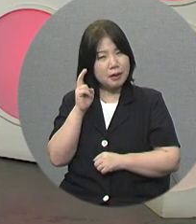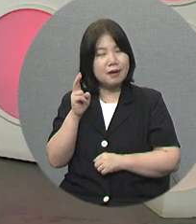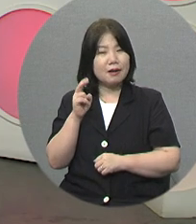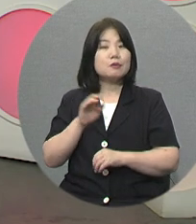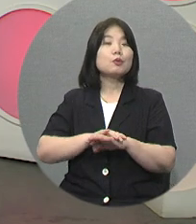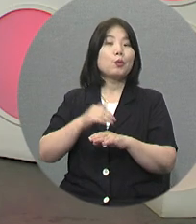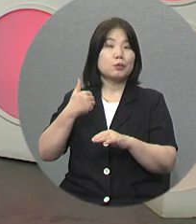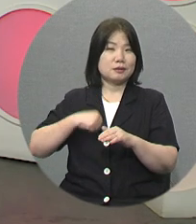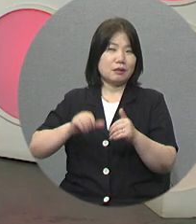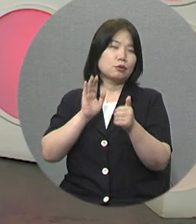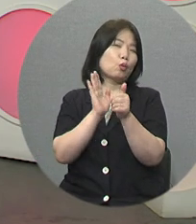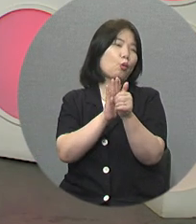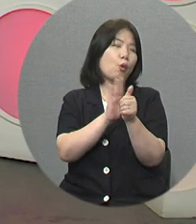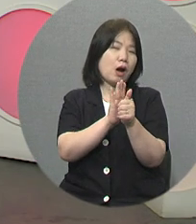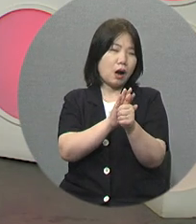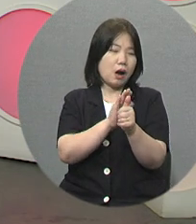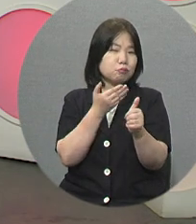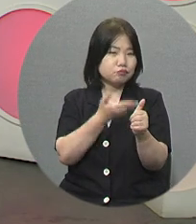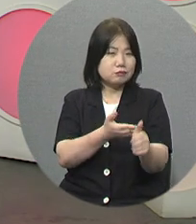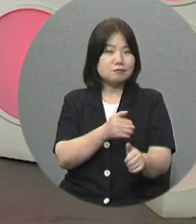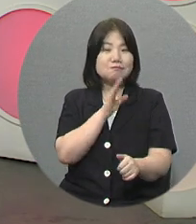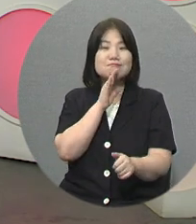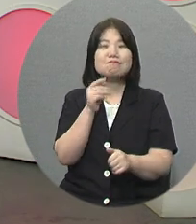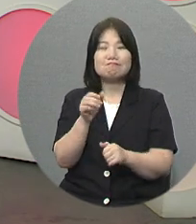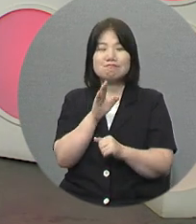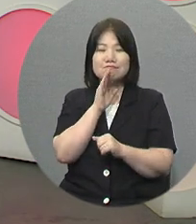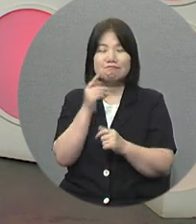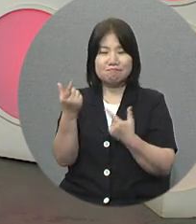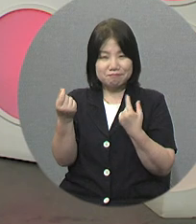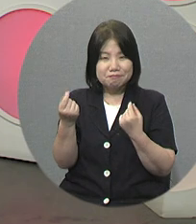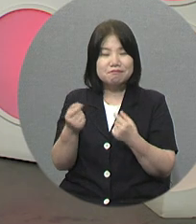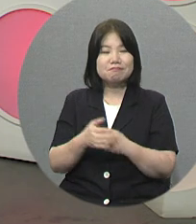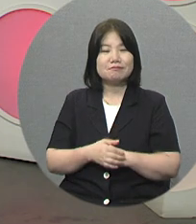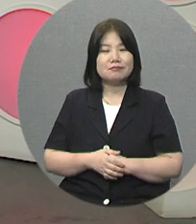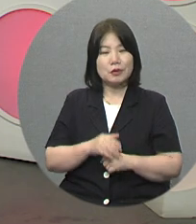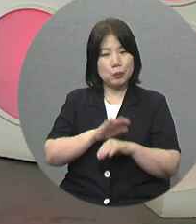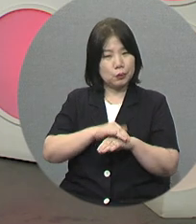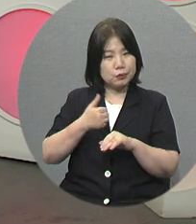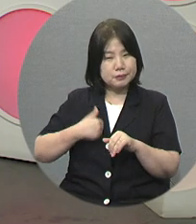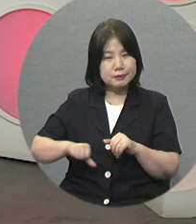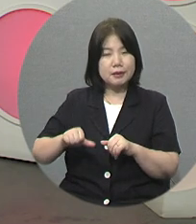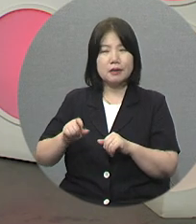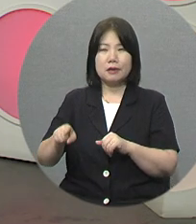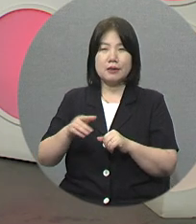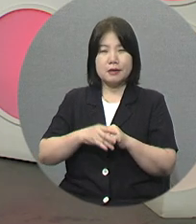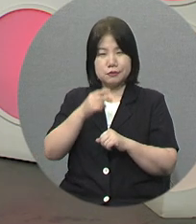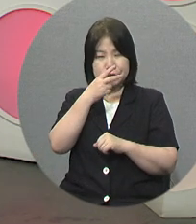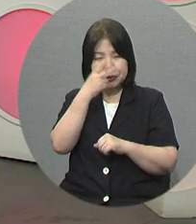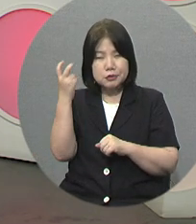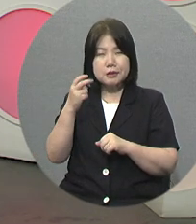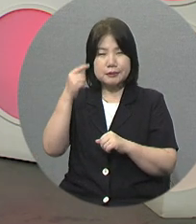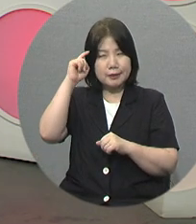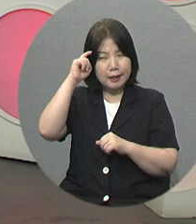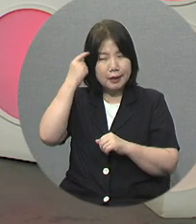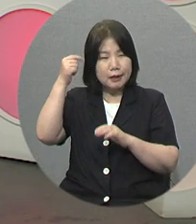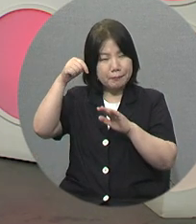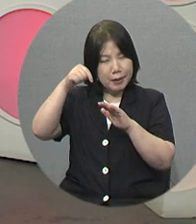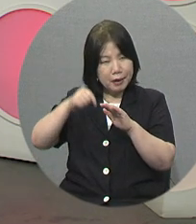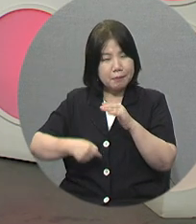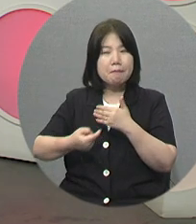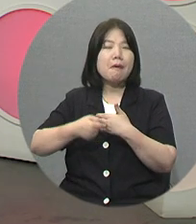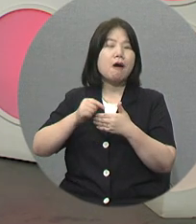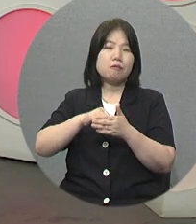않을까. 서로서로가 윈윈이죠. 그렇죠. 윈윈. 아, 손자가 굉장히 이제 깊은 거죠. 응? 생각이,